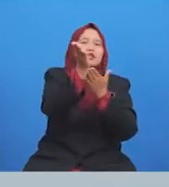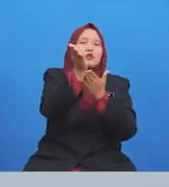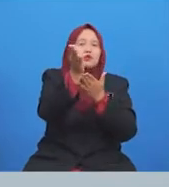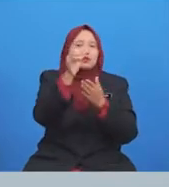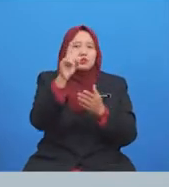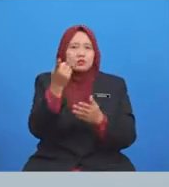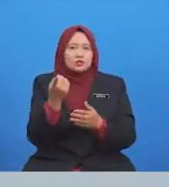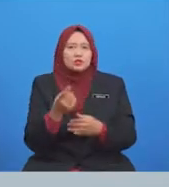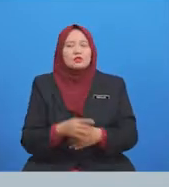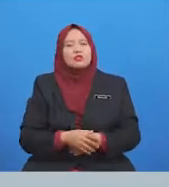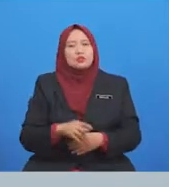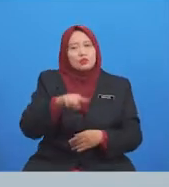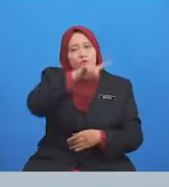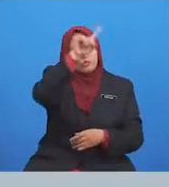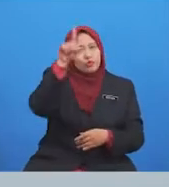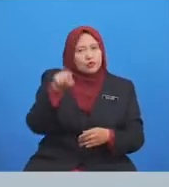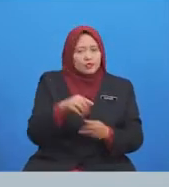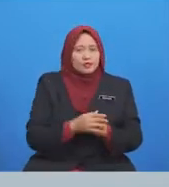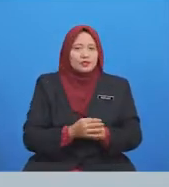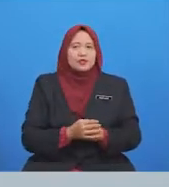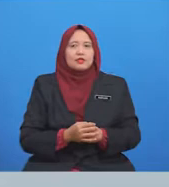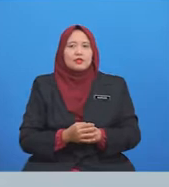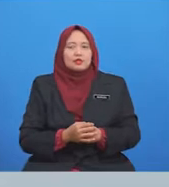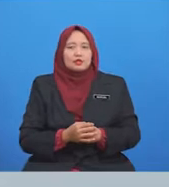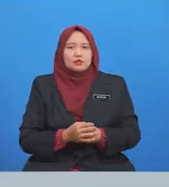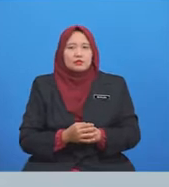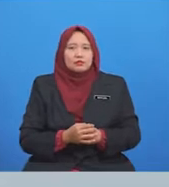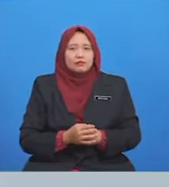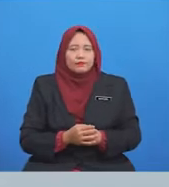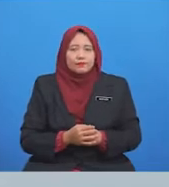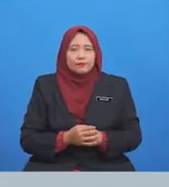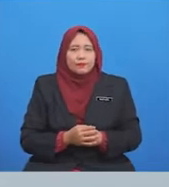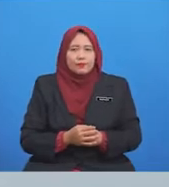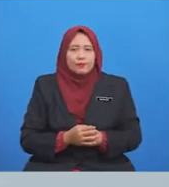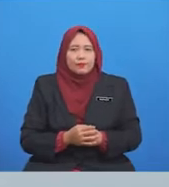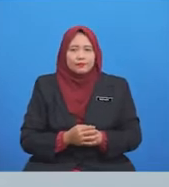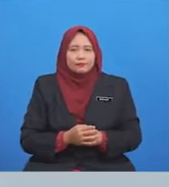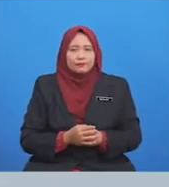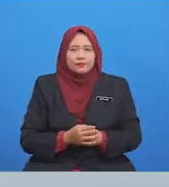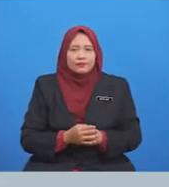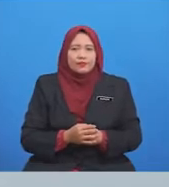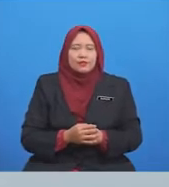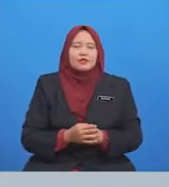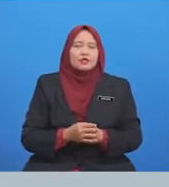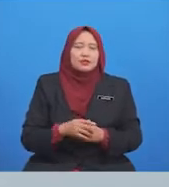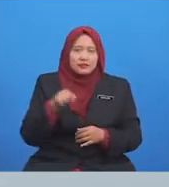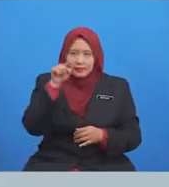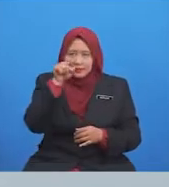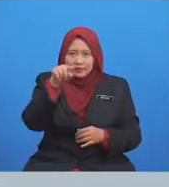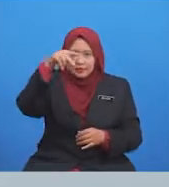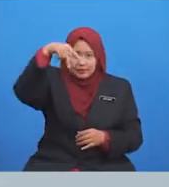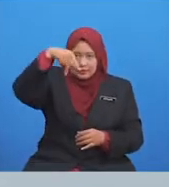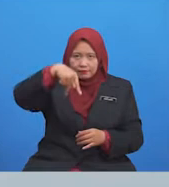tersebut. Maka dengan itu, jelaslah bahawa titik P merupakan